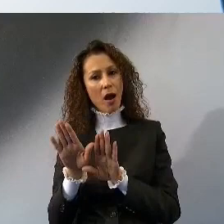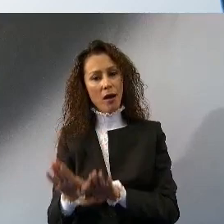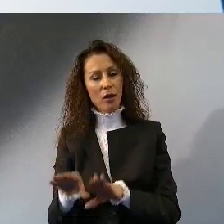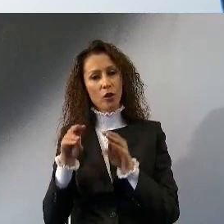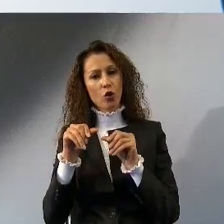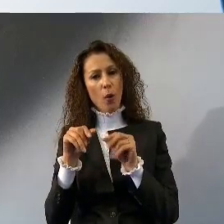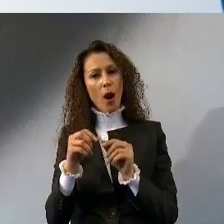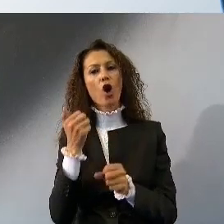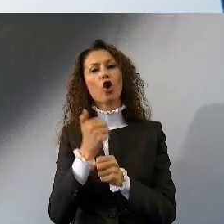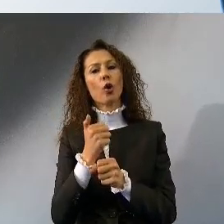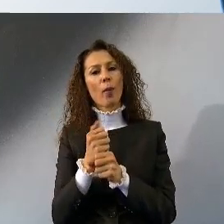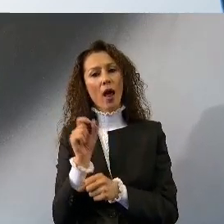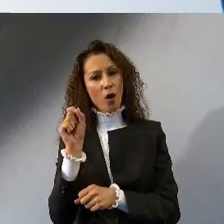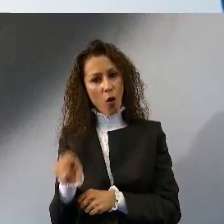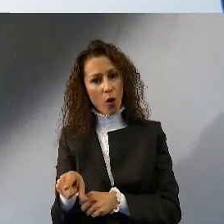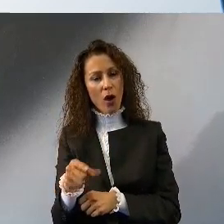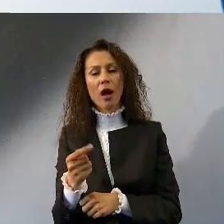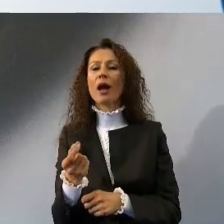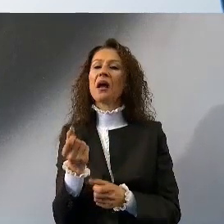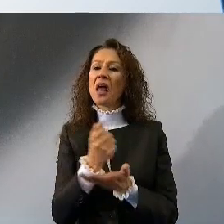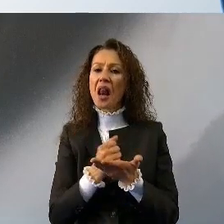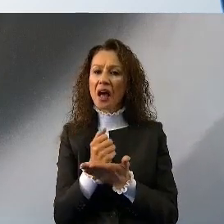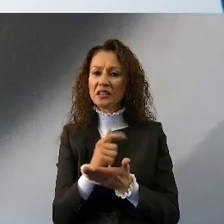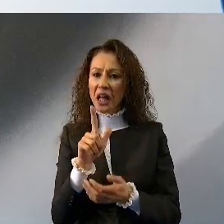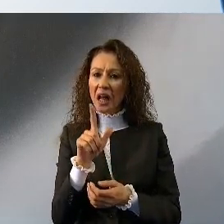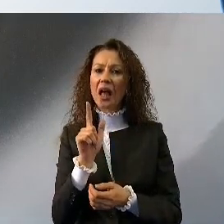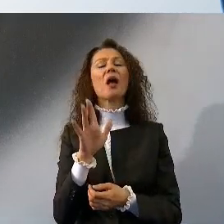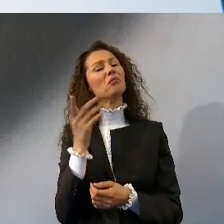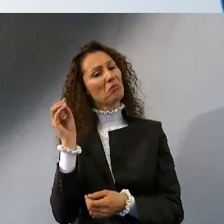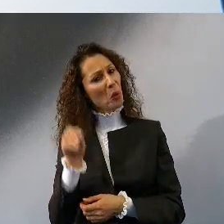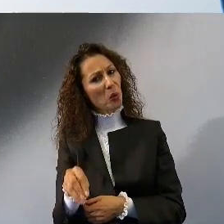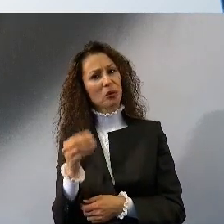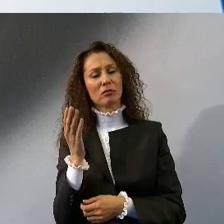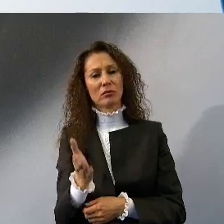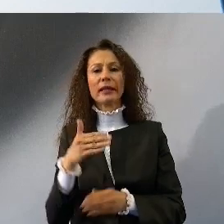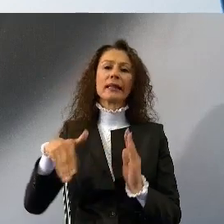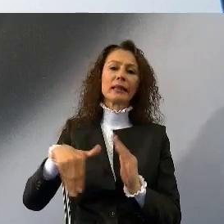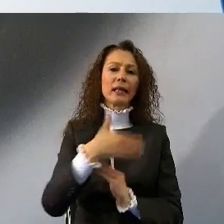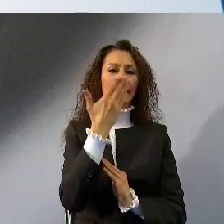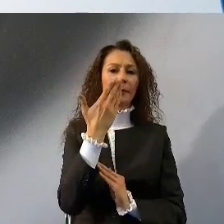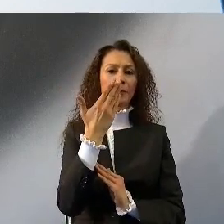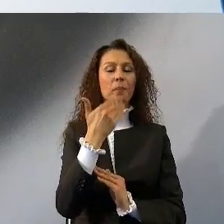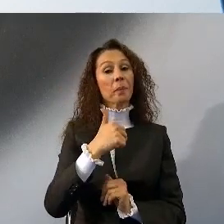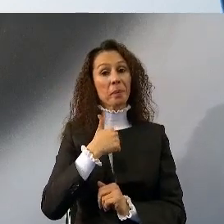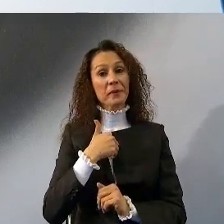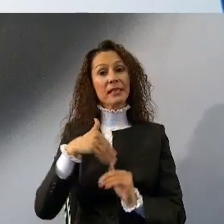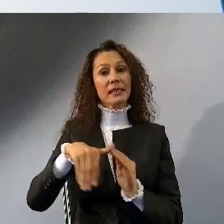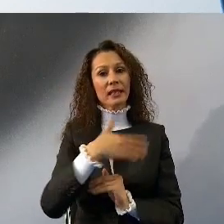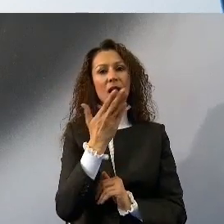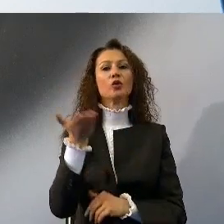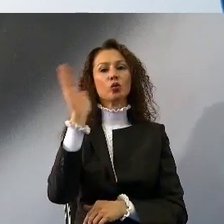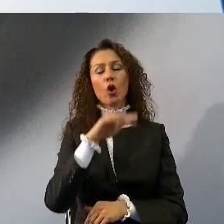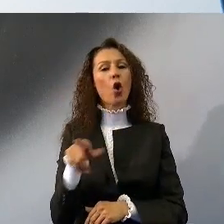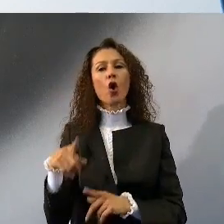toprağa, gübreyi de koyduk. İlaç gerekli olduğunu varsayıp onu da koyduk, gittik. Biz gittikten sonra o